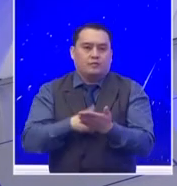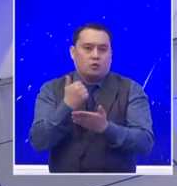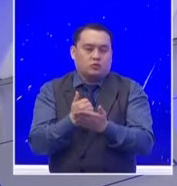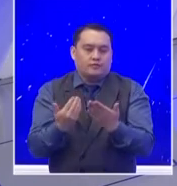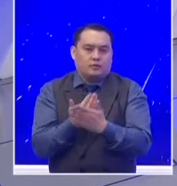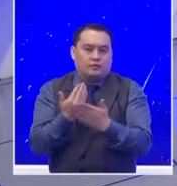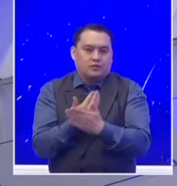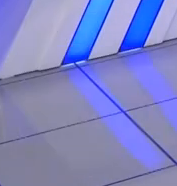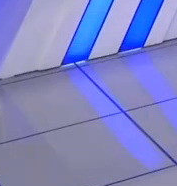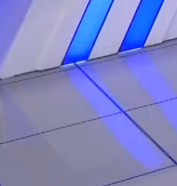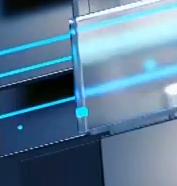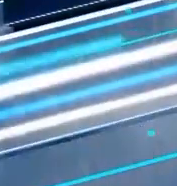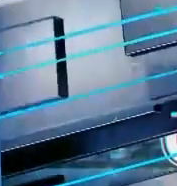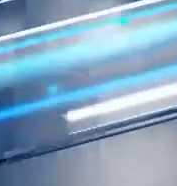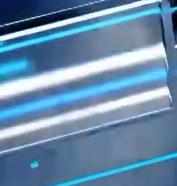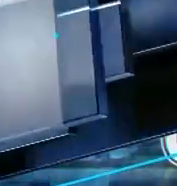сегодня.